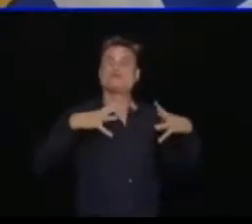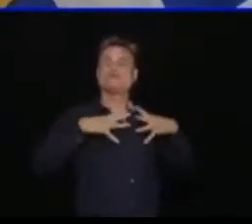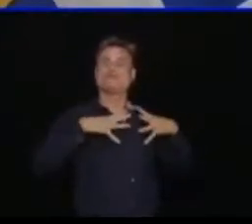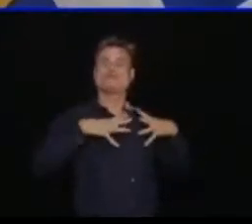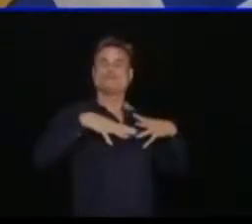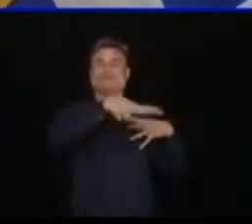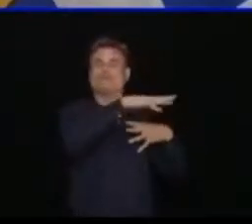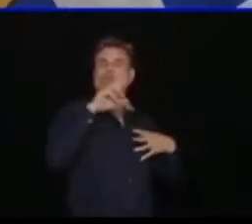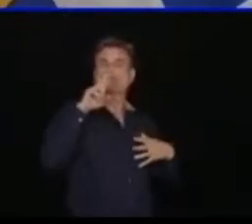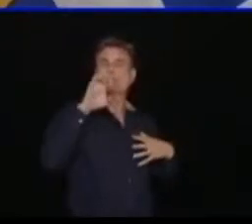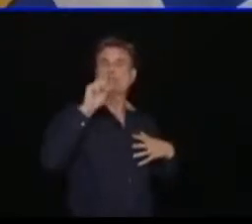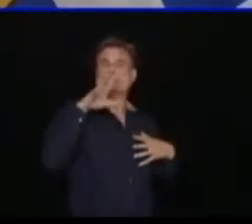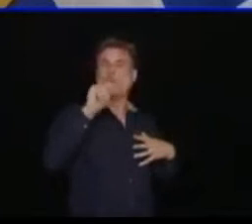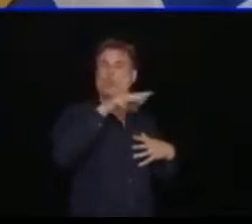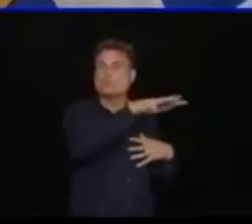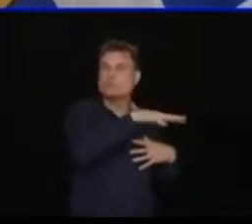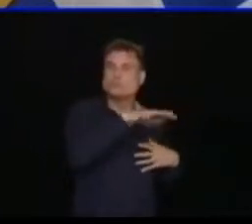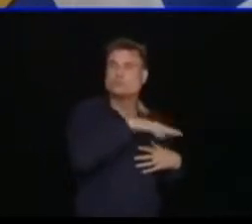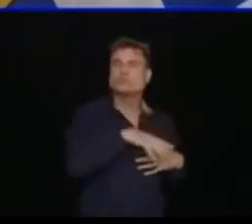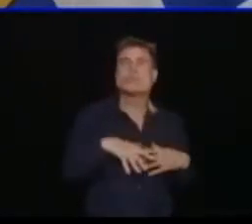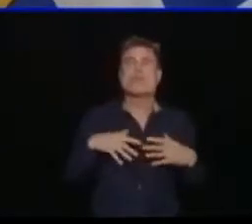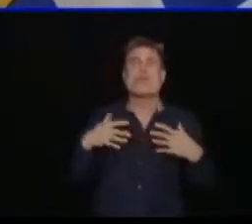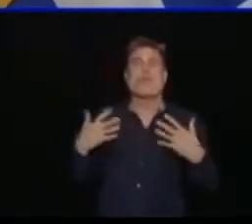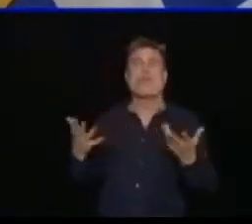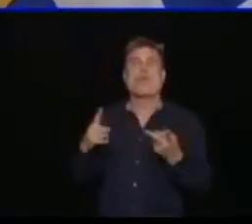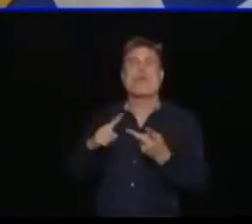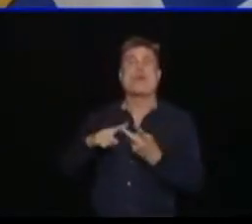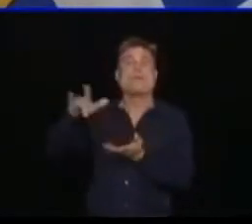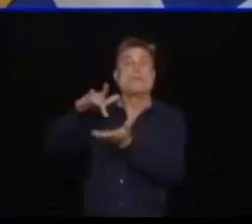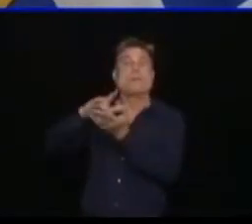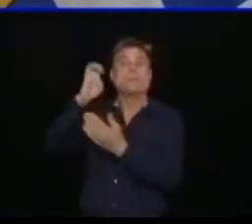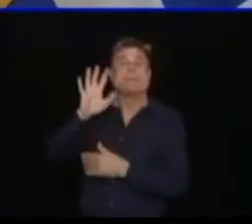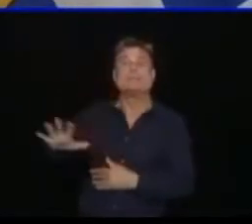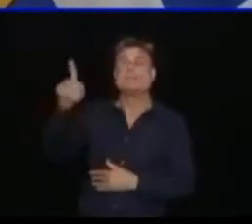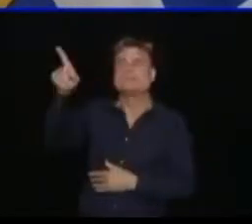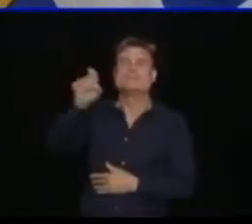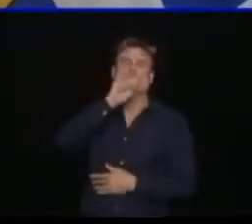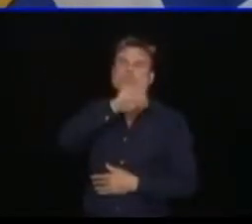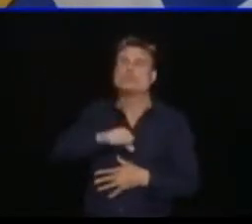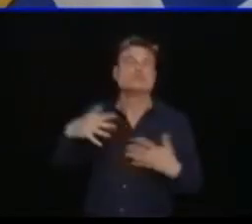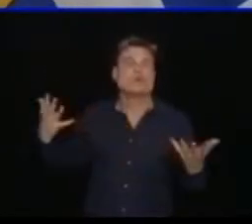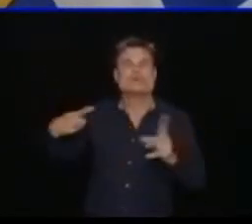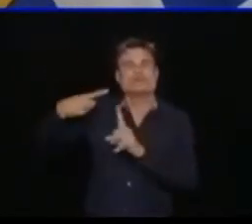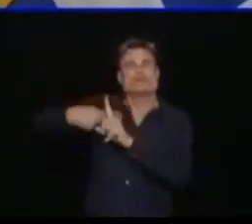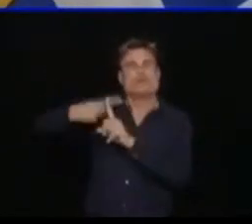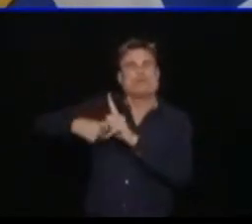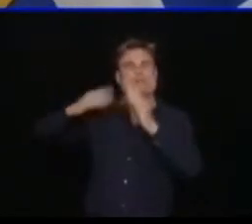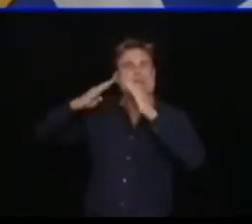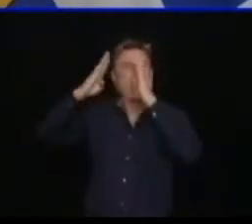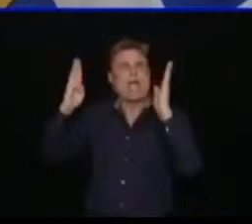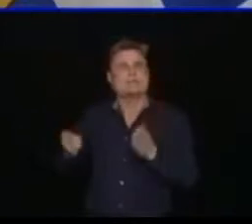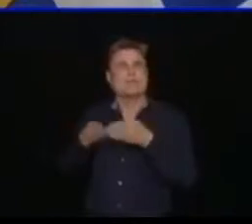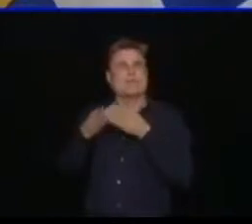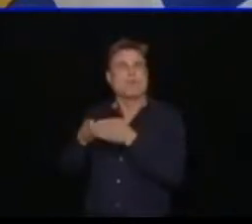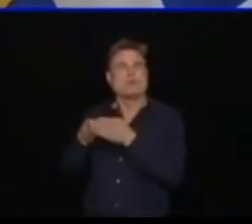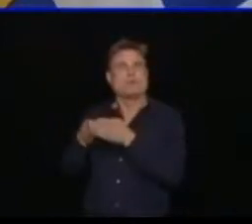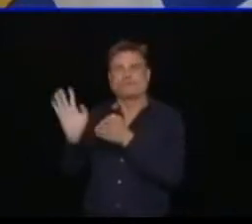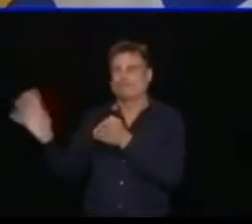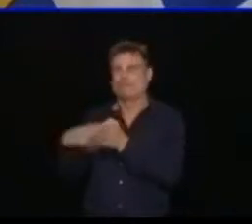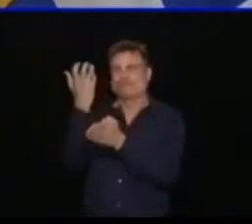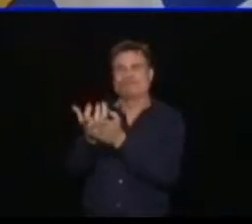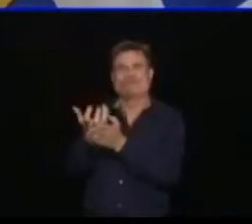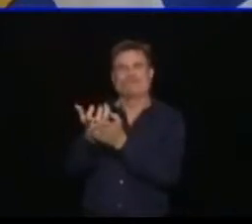个度假村啊等等。所以我们希望这些业主们都能够